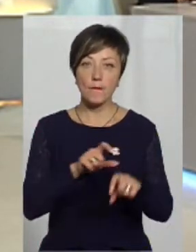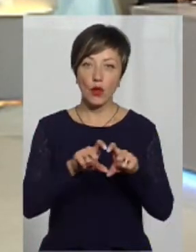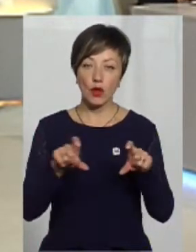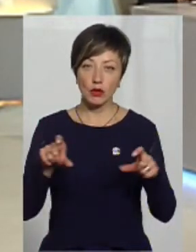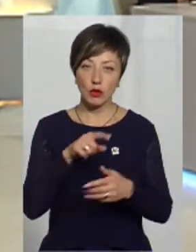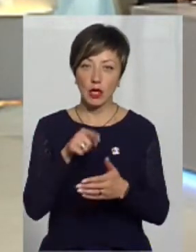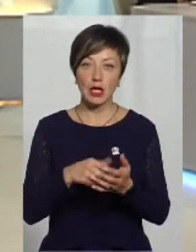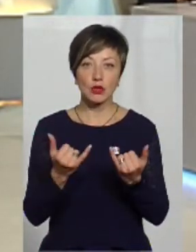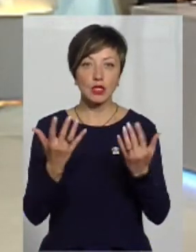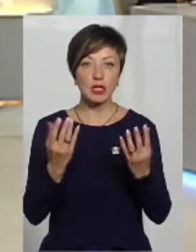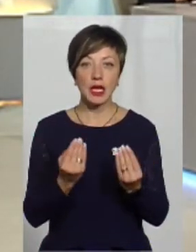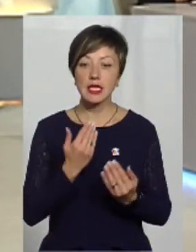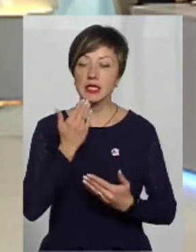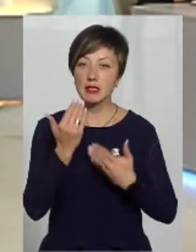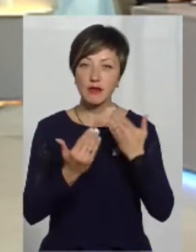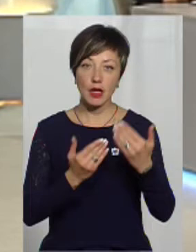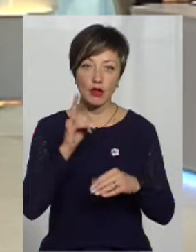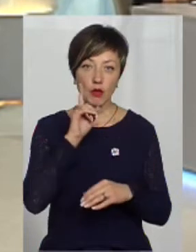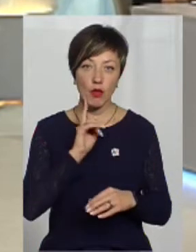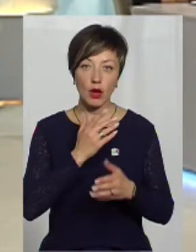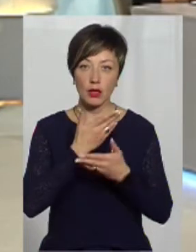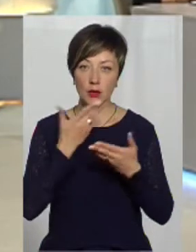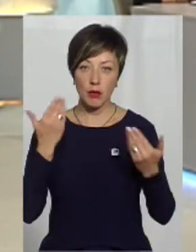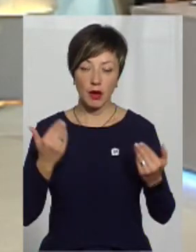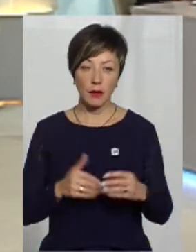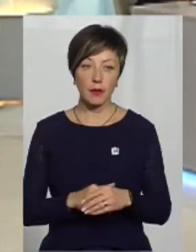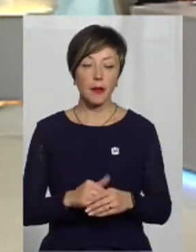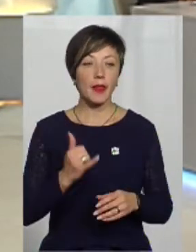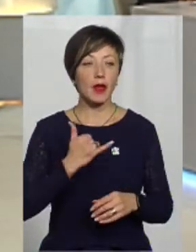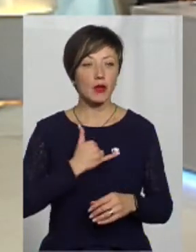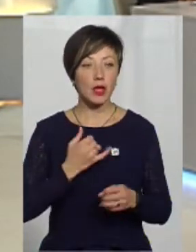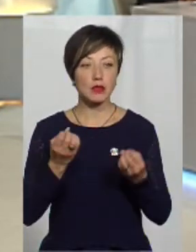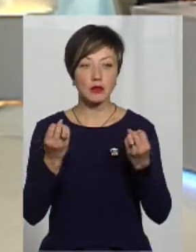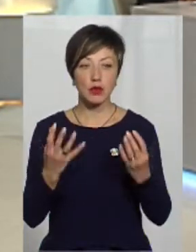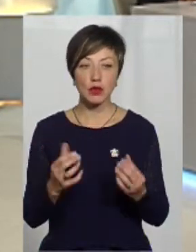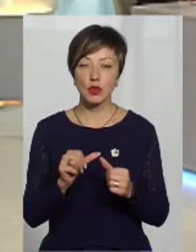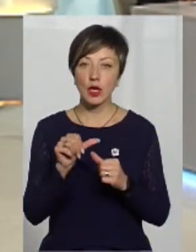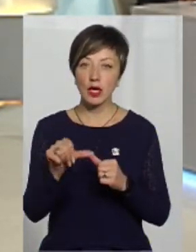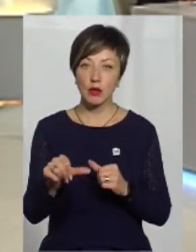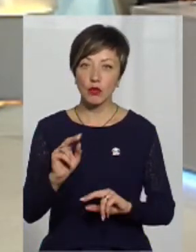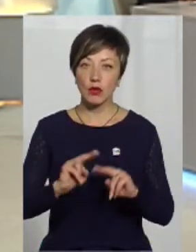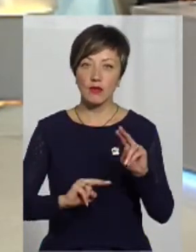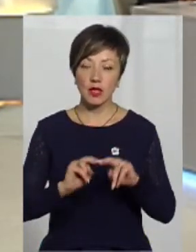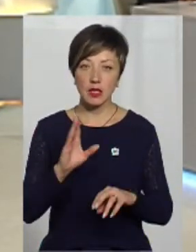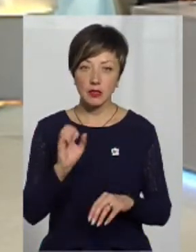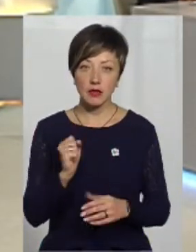На сьогоднішній день звернень от немає. Поки немає звернень. Так, у нас просто крім будівництва, в